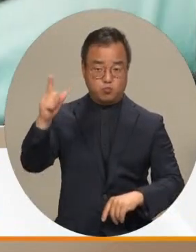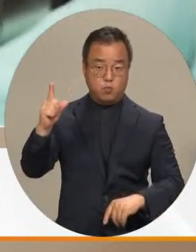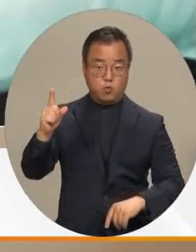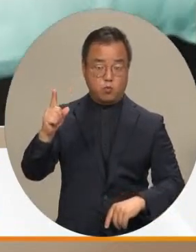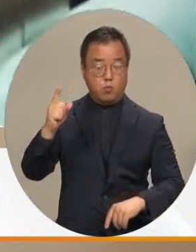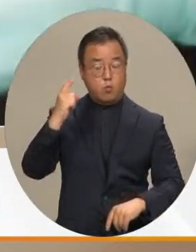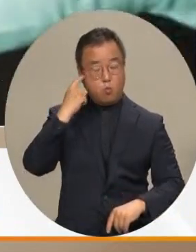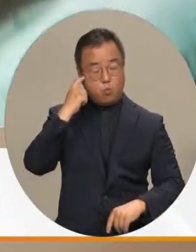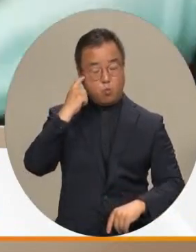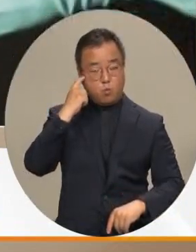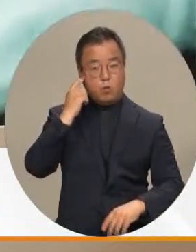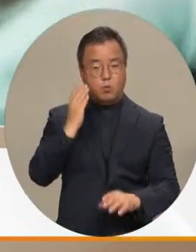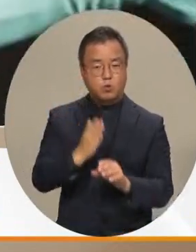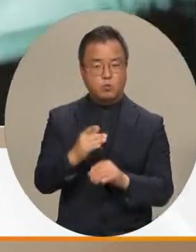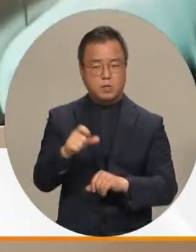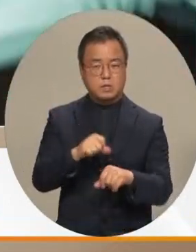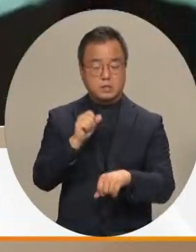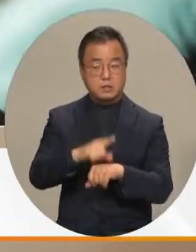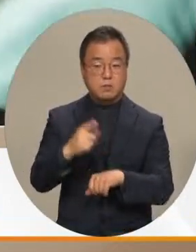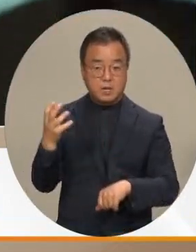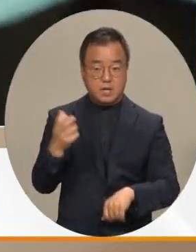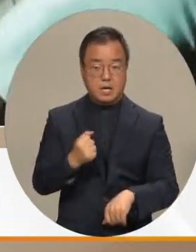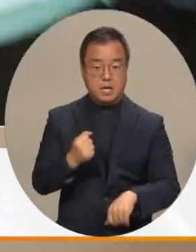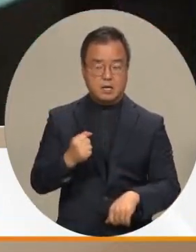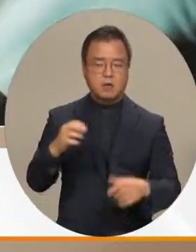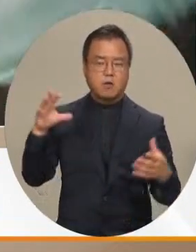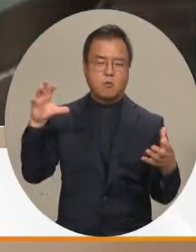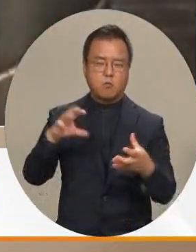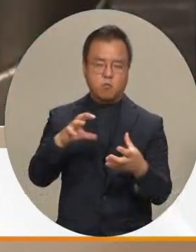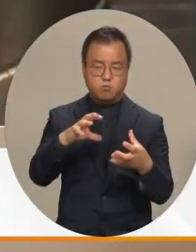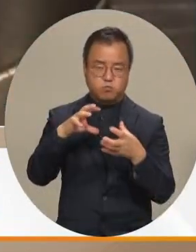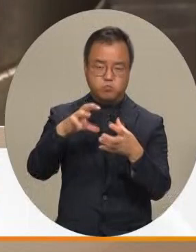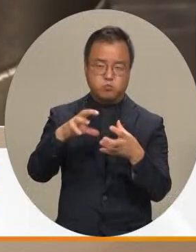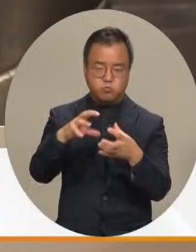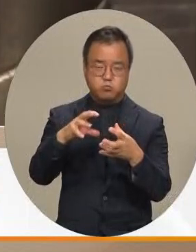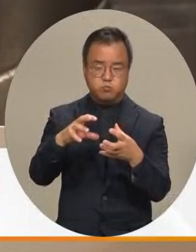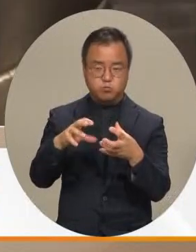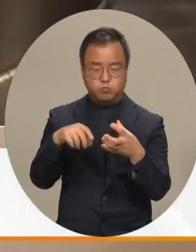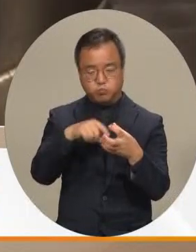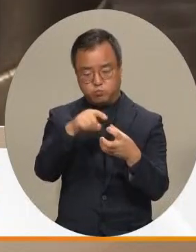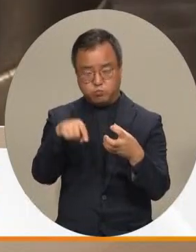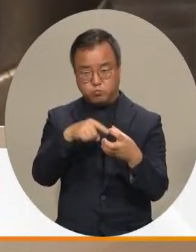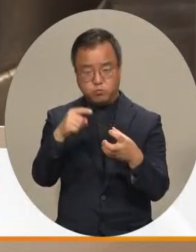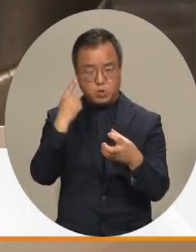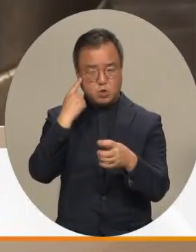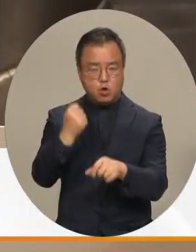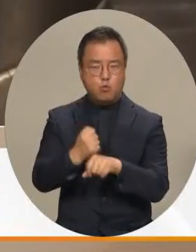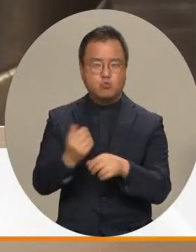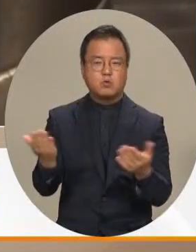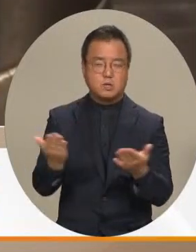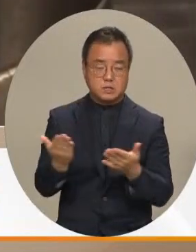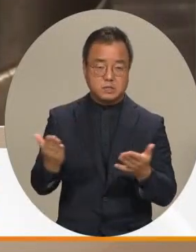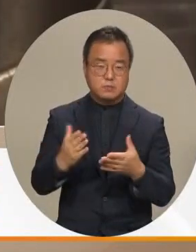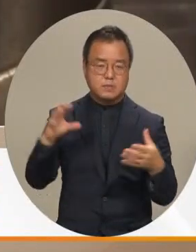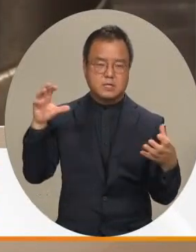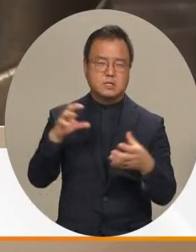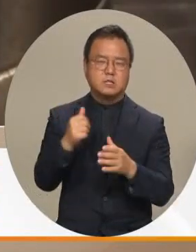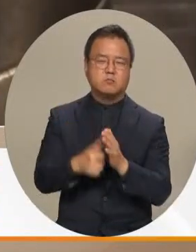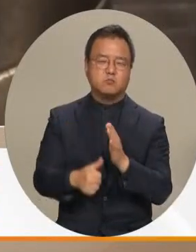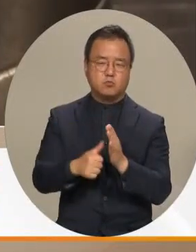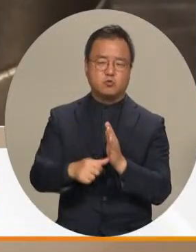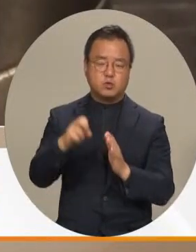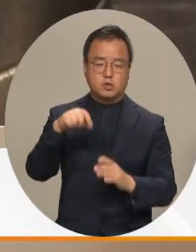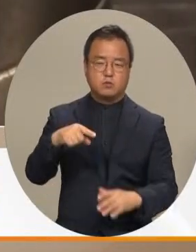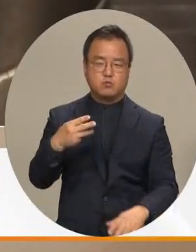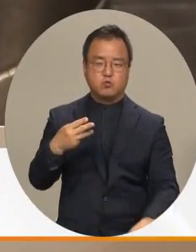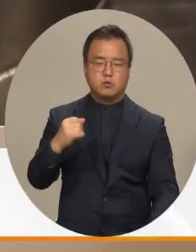이와 같은 특성을 지내는 그 벌크 자체를 우리가 연구에 출발점으로 삼는 것이 응집물질 물리학에 접근 방법입니다